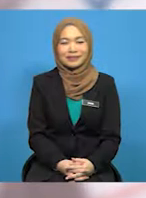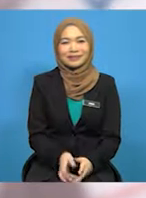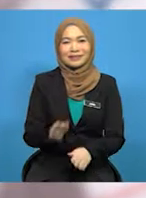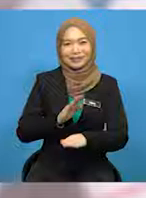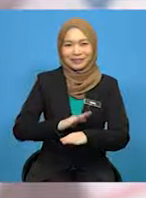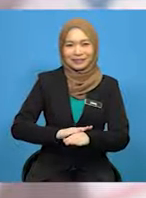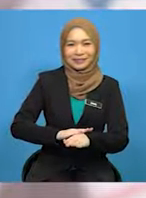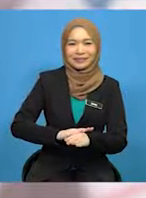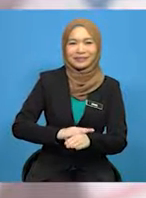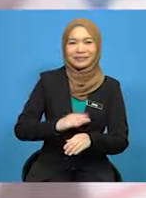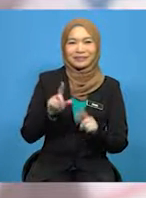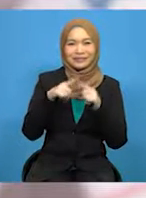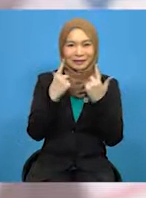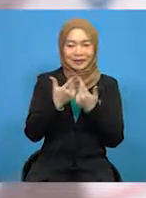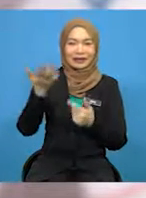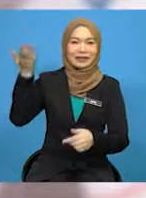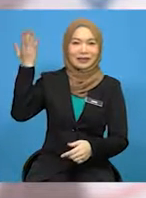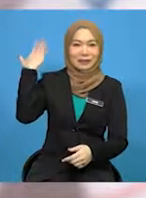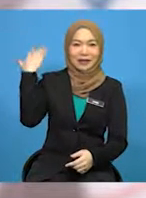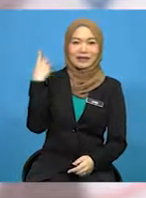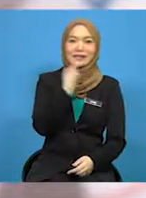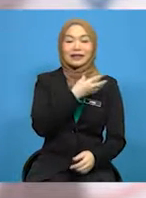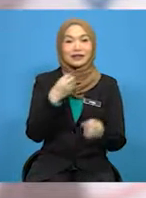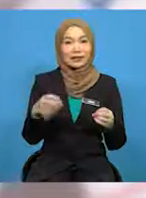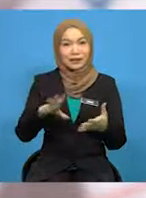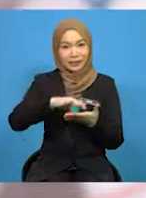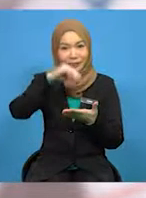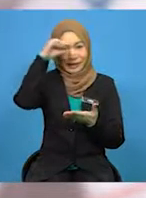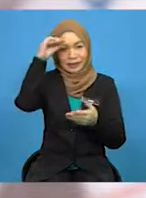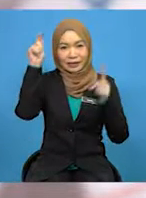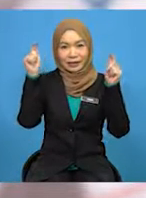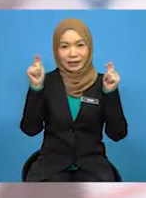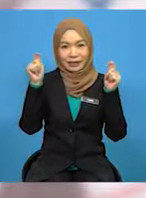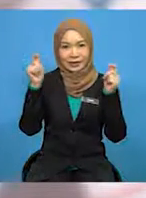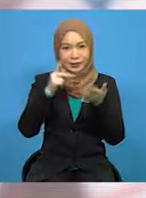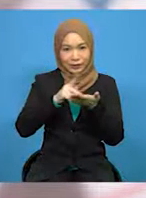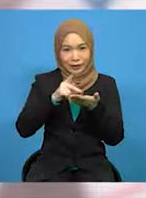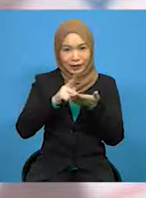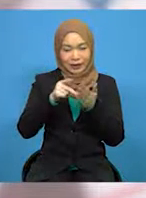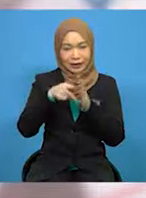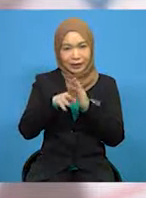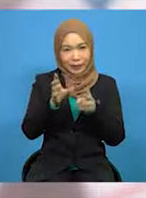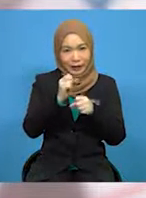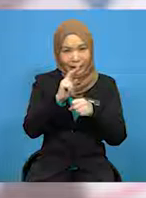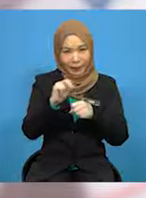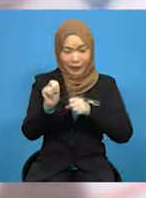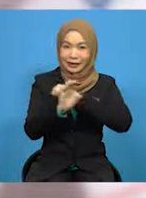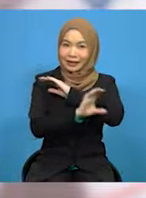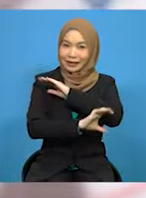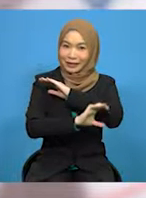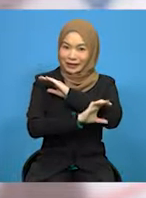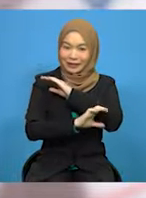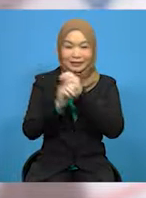Pada episod yang lalu, kita sudah mempelajari tajuk menghitung pendapatan negara. Masih